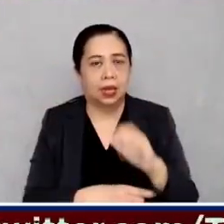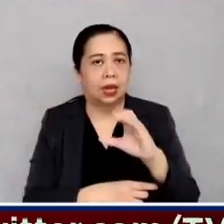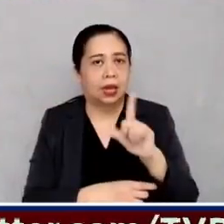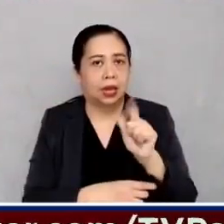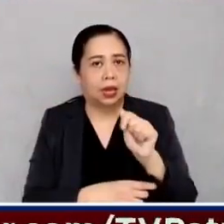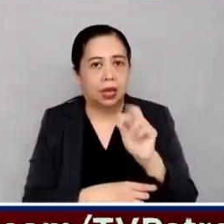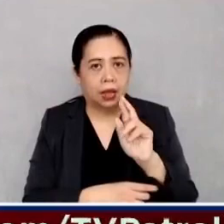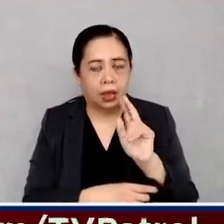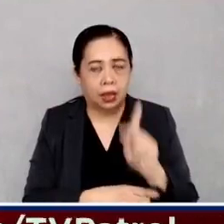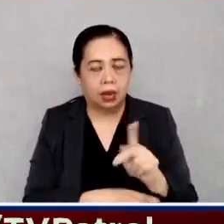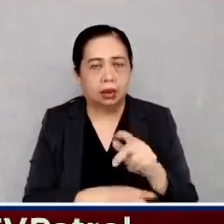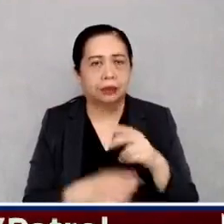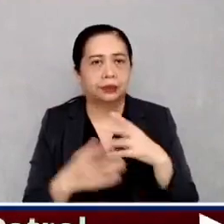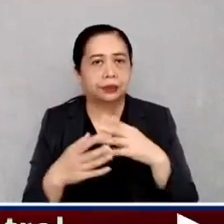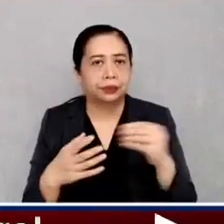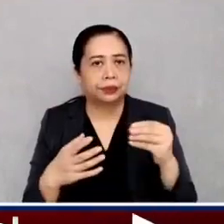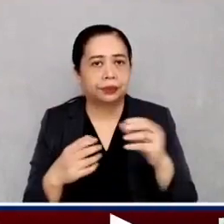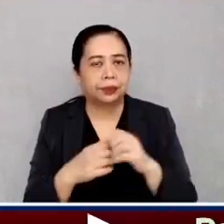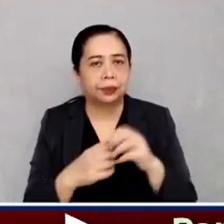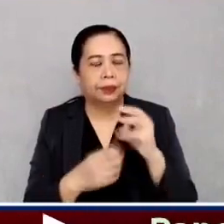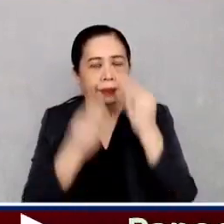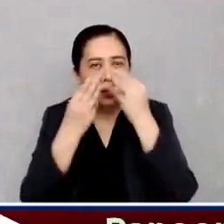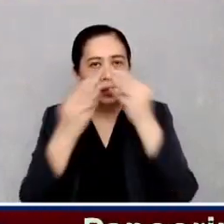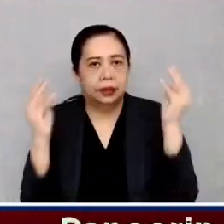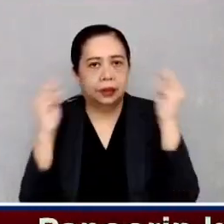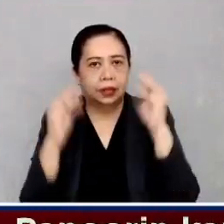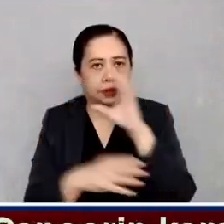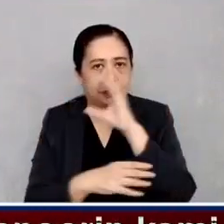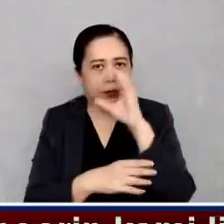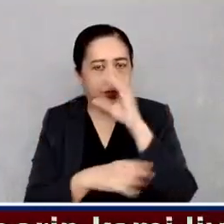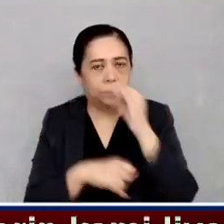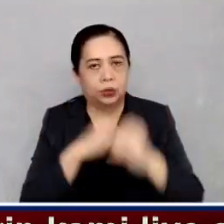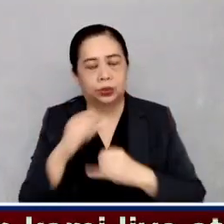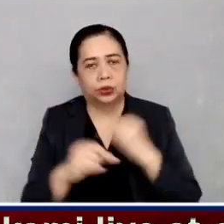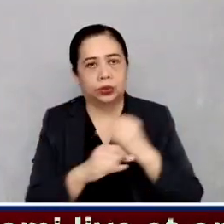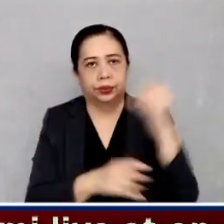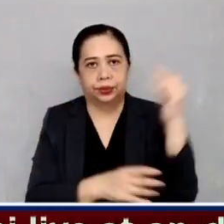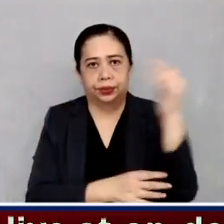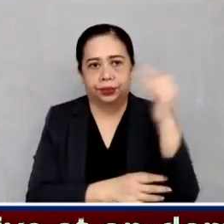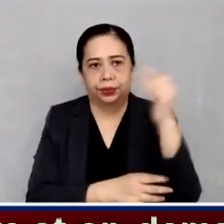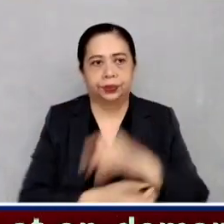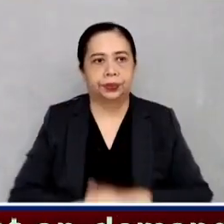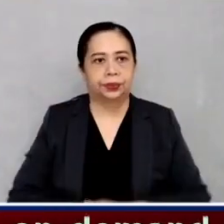International Airport at Mactan Cebu International Airport.